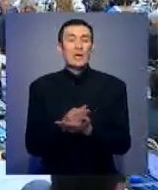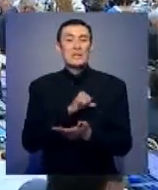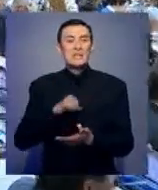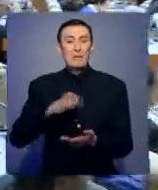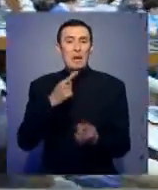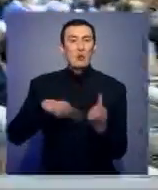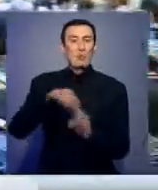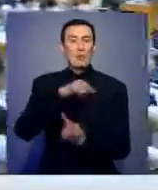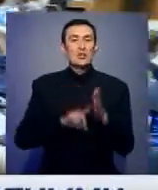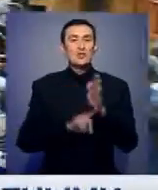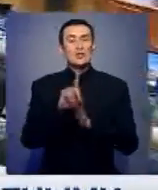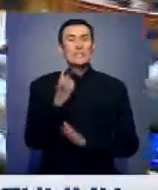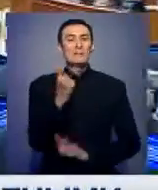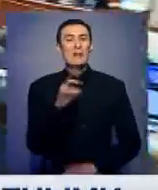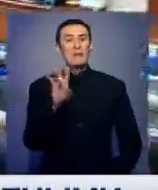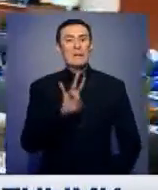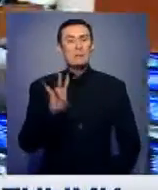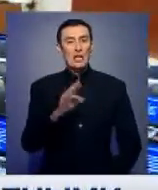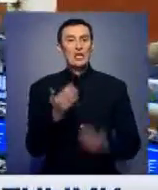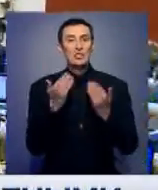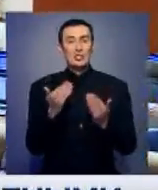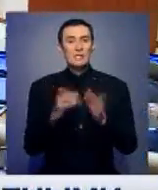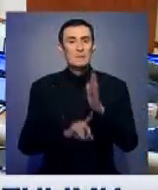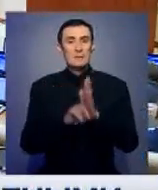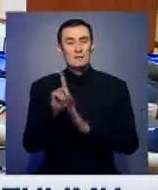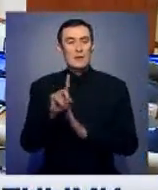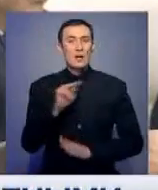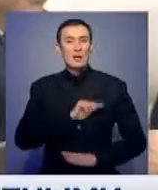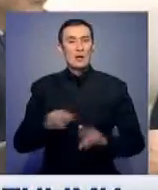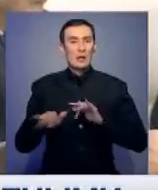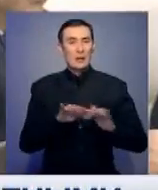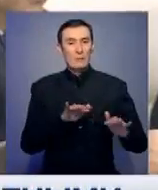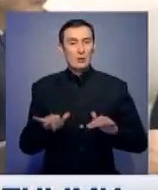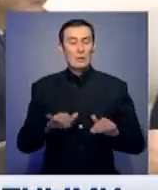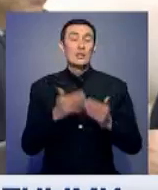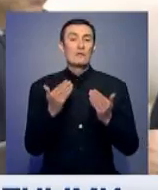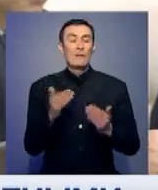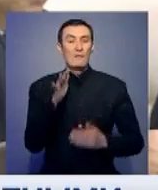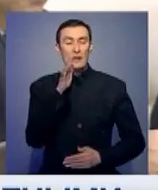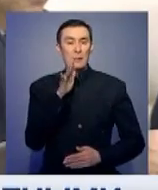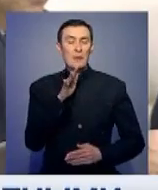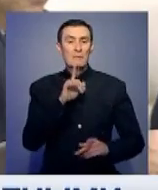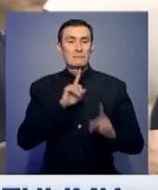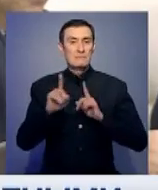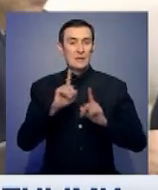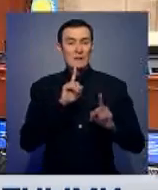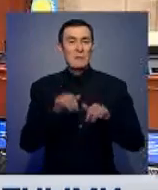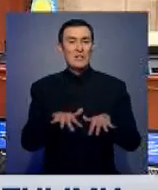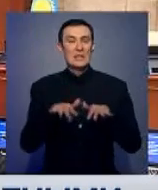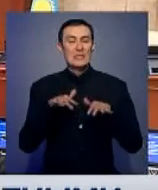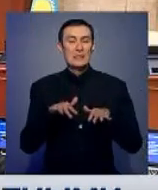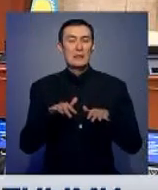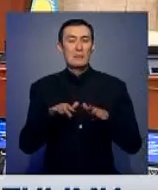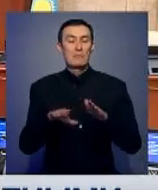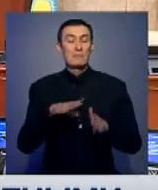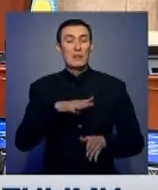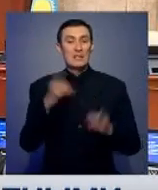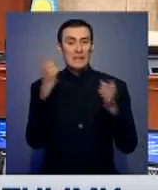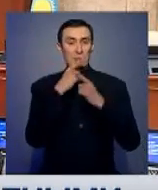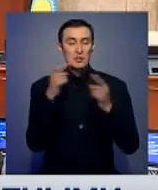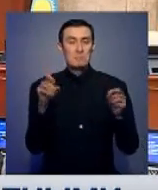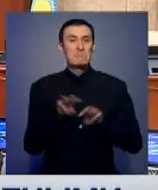уже с 1 ноября. Сейчас идут пусконаладочные работы. Об этом во время правительственного часа в Мажилисе парламента